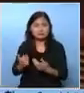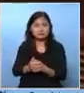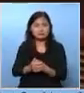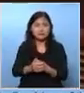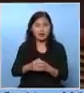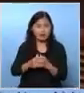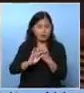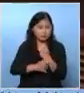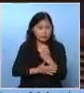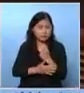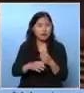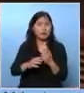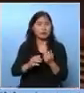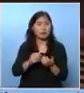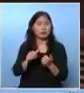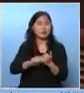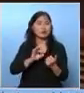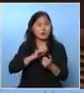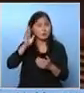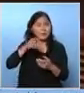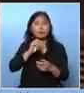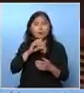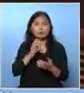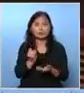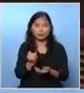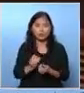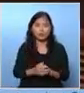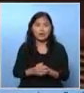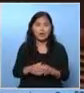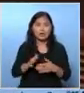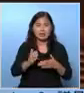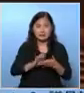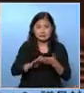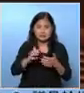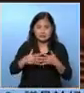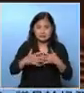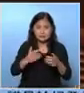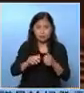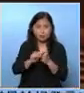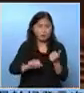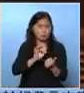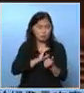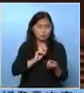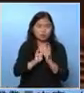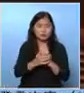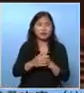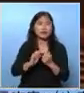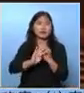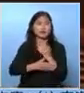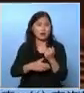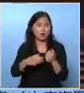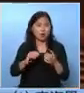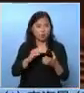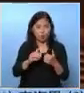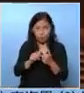會，不是法案委員會，對不起，我都講錯，是這個以事務委員會代替法案委員會的處理提